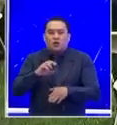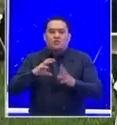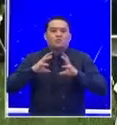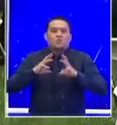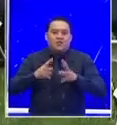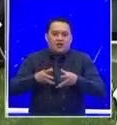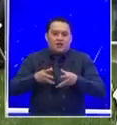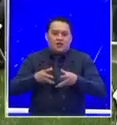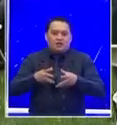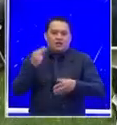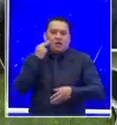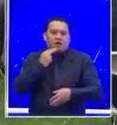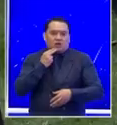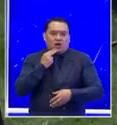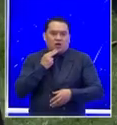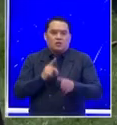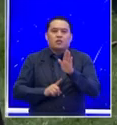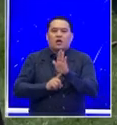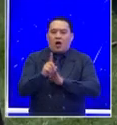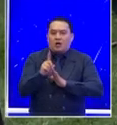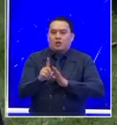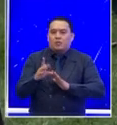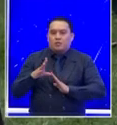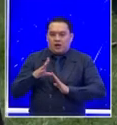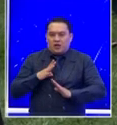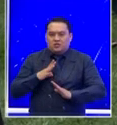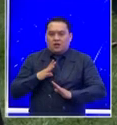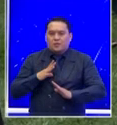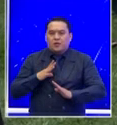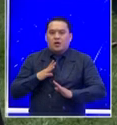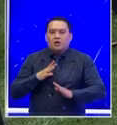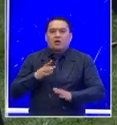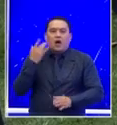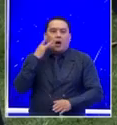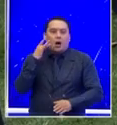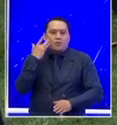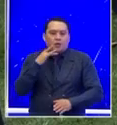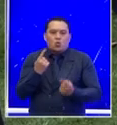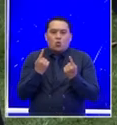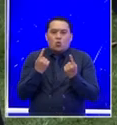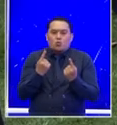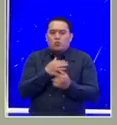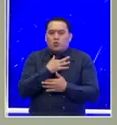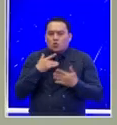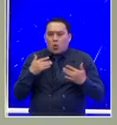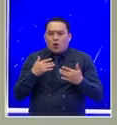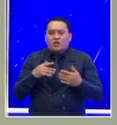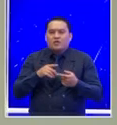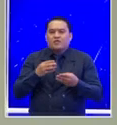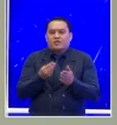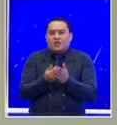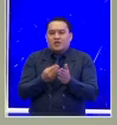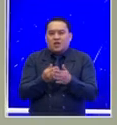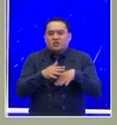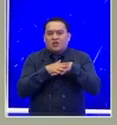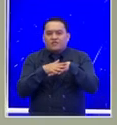планете, далеко за пределы Китая, где он изначально появился. Напомним, США является крупнейшим источником финансирования